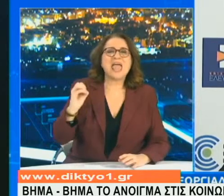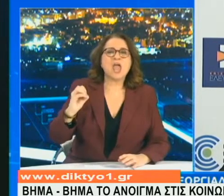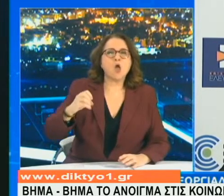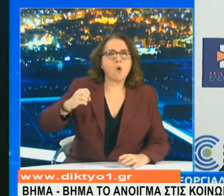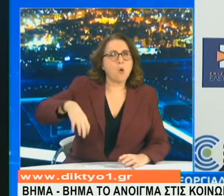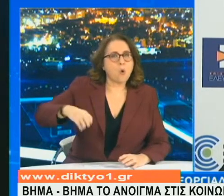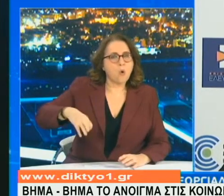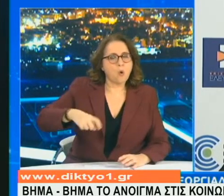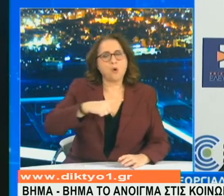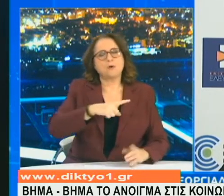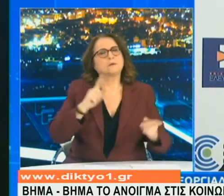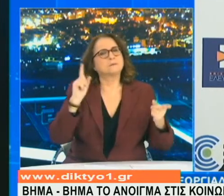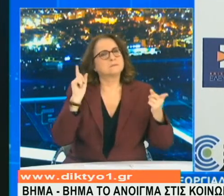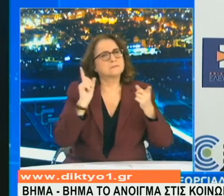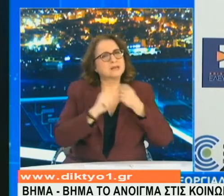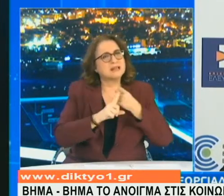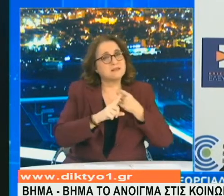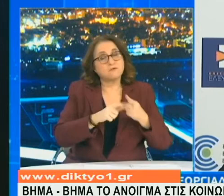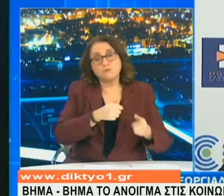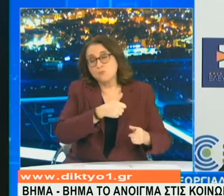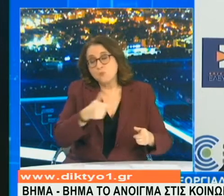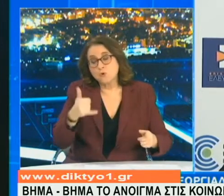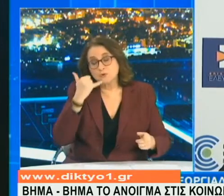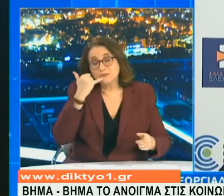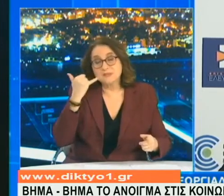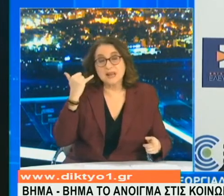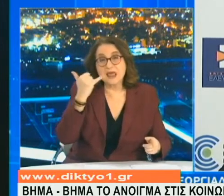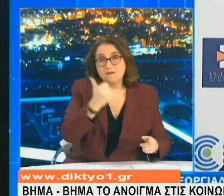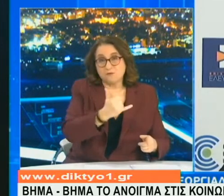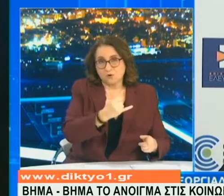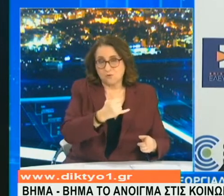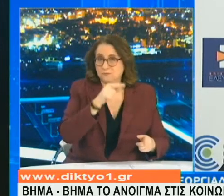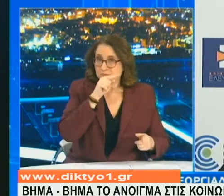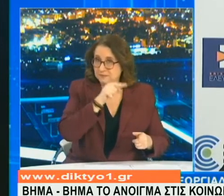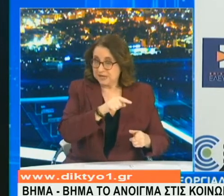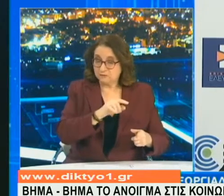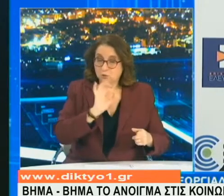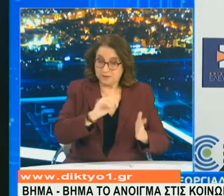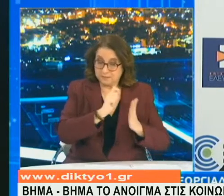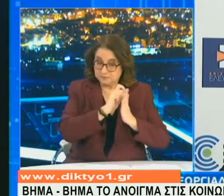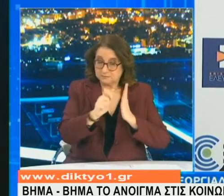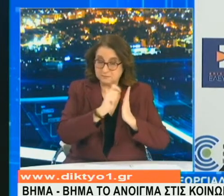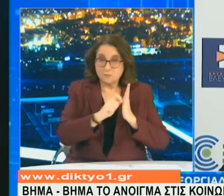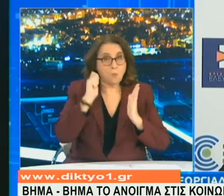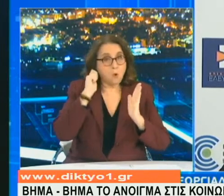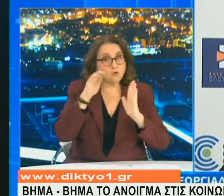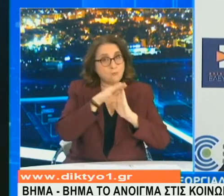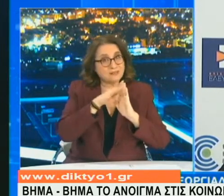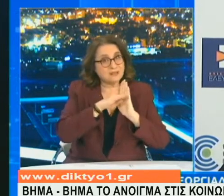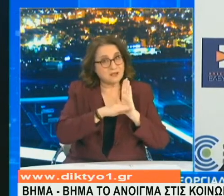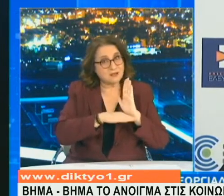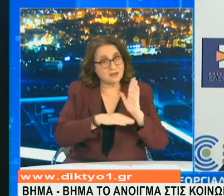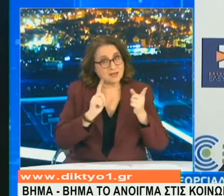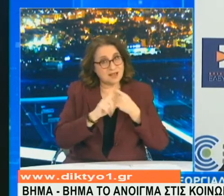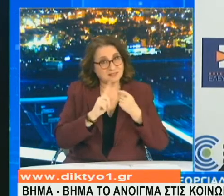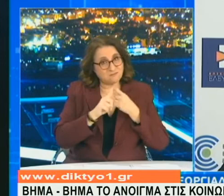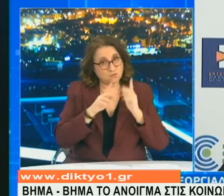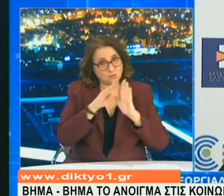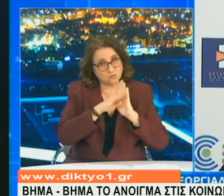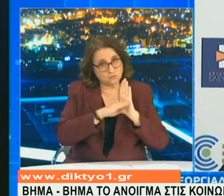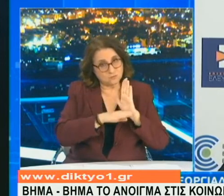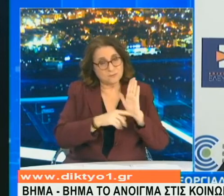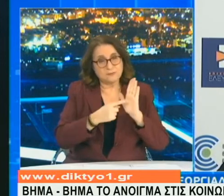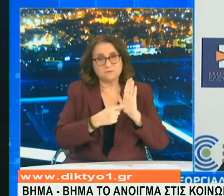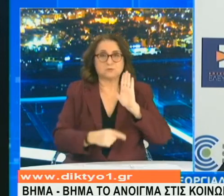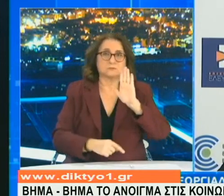ηλεκτρονικών μέσων. Οι επιχειρήσεις οφείλουν κατά την ημερήσια έναρξη λειτουργίας τους να διατηρούν κατάλογο με τα ραντεβού, ο οποίος θα επιδεικνύεται στα